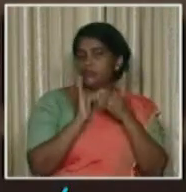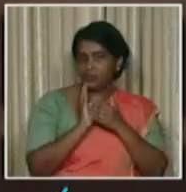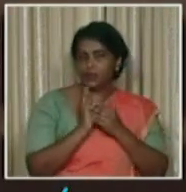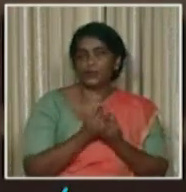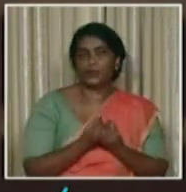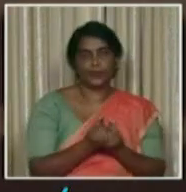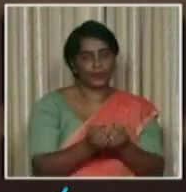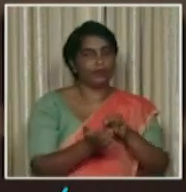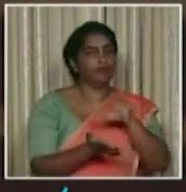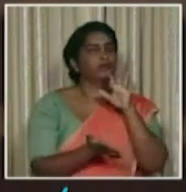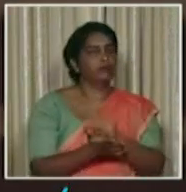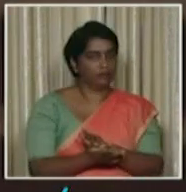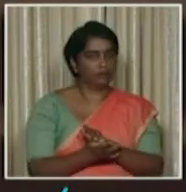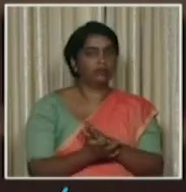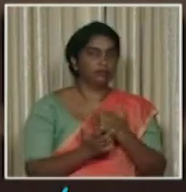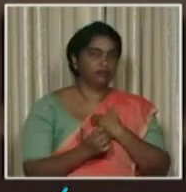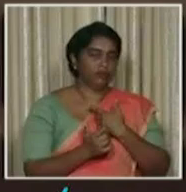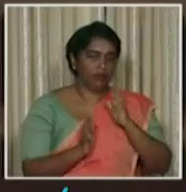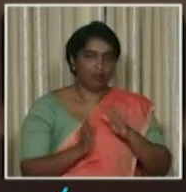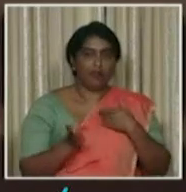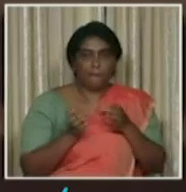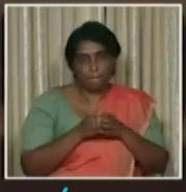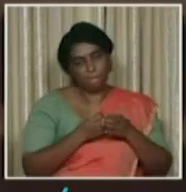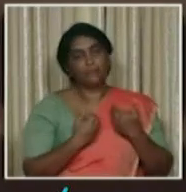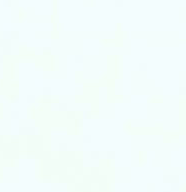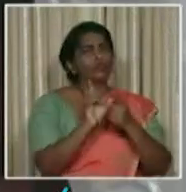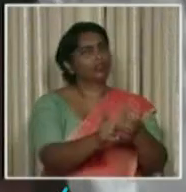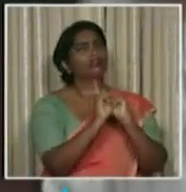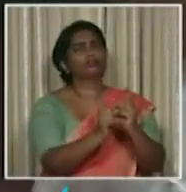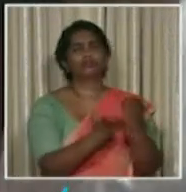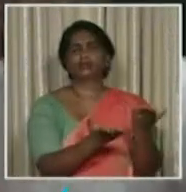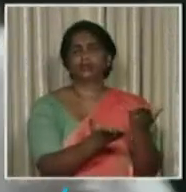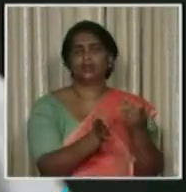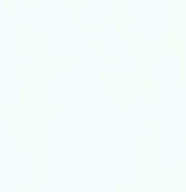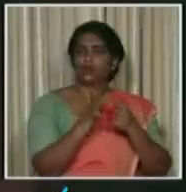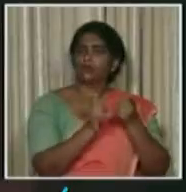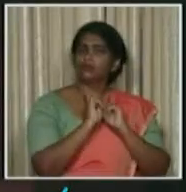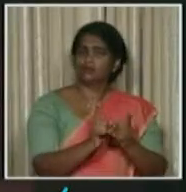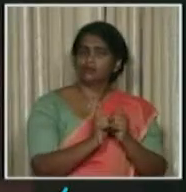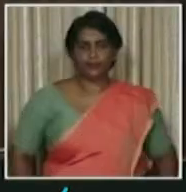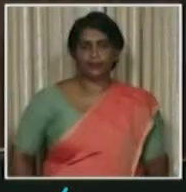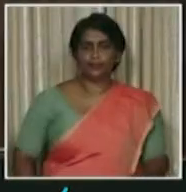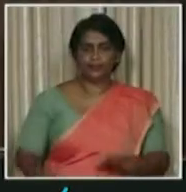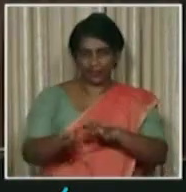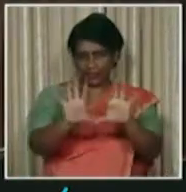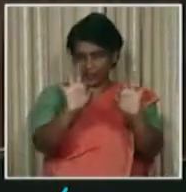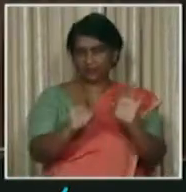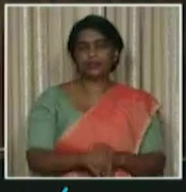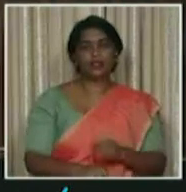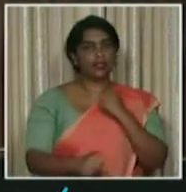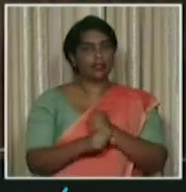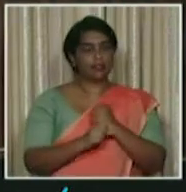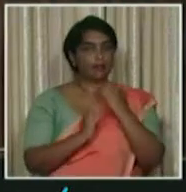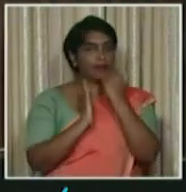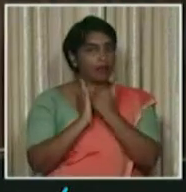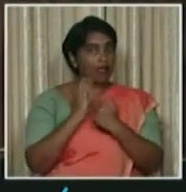කඩිනමින් තීන්දුවක් ගත යුතුයි කියන විශ්වාසය අපිත් තියෙනවා. අපි පක්ෂයක් හැටියටත් අපේ ස්ථාවරේ ඉන්නවා. මේ එකම උත්තරේ දීලා ඒකෙන් බේරෙනවා. ආණ්ඩුවට චක්‍රලේඛේ